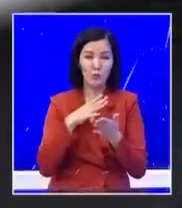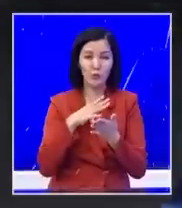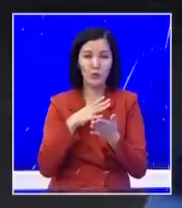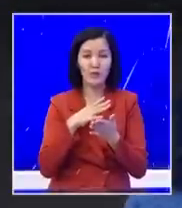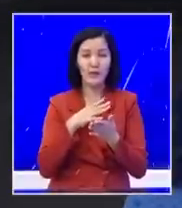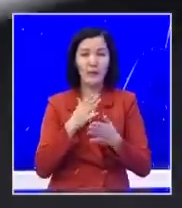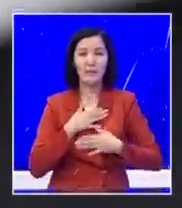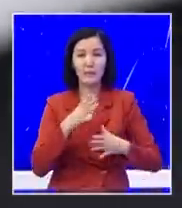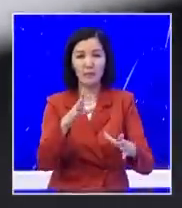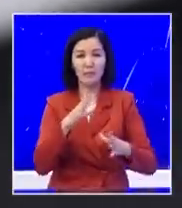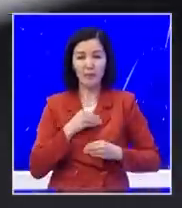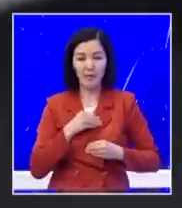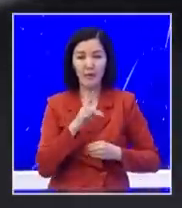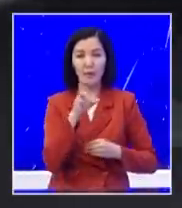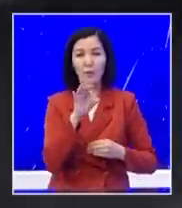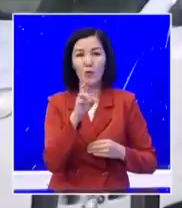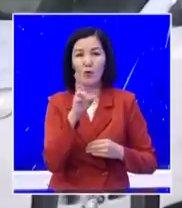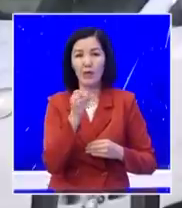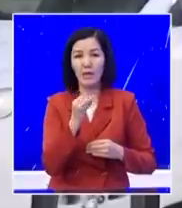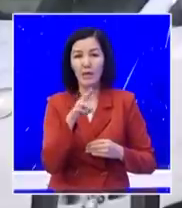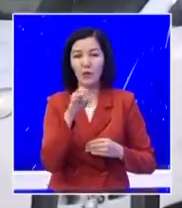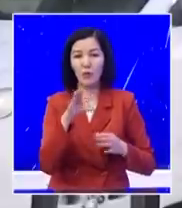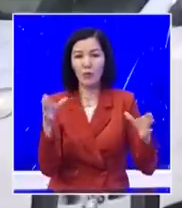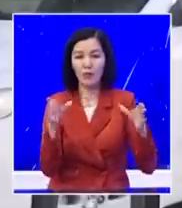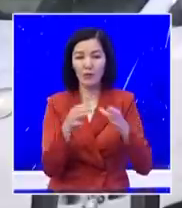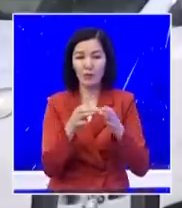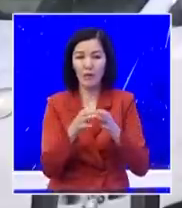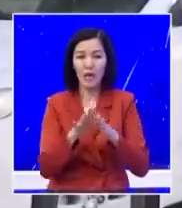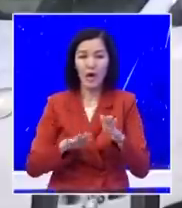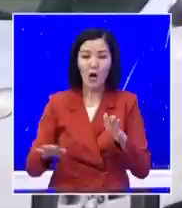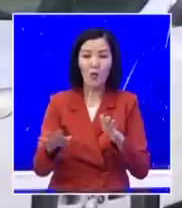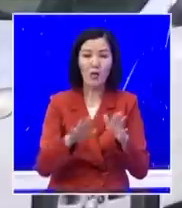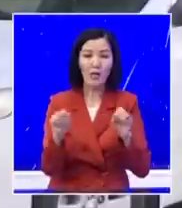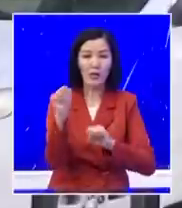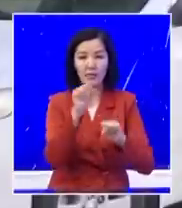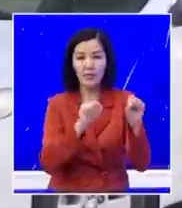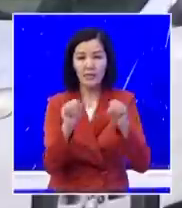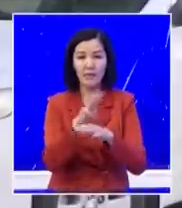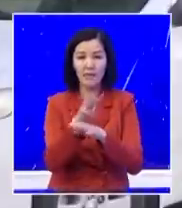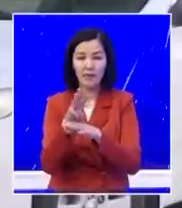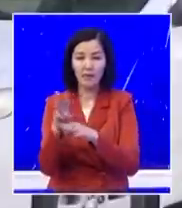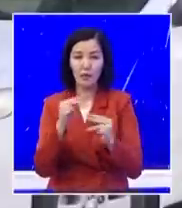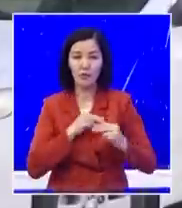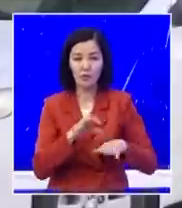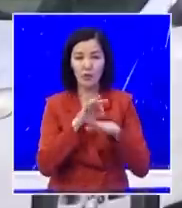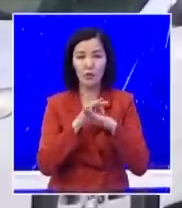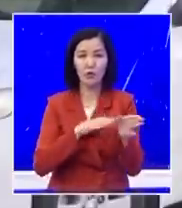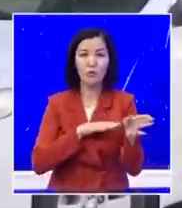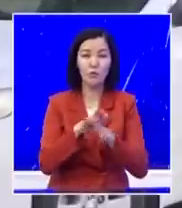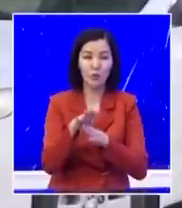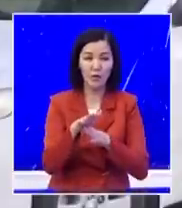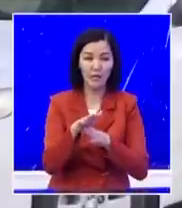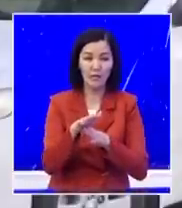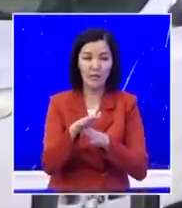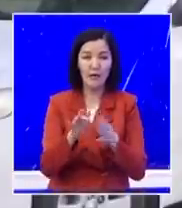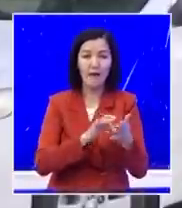бірге көркейтудің жаңағы қызметкерлері осы аулаларды дезинфекциялық жұмыстарын жүргізіп, және де толыққанды